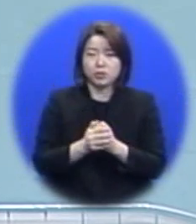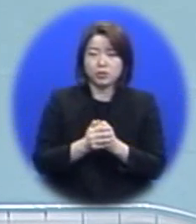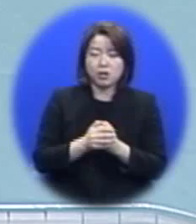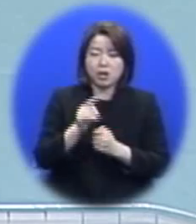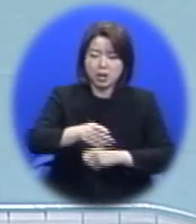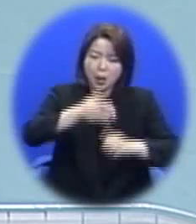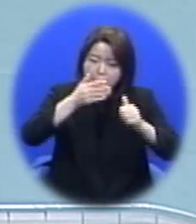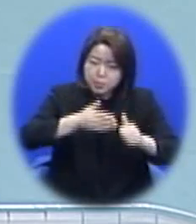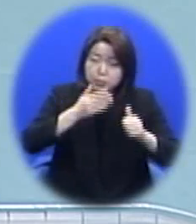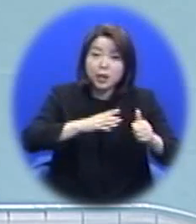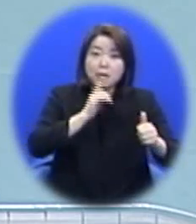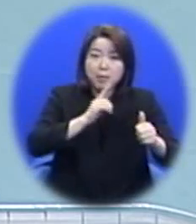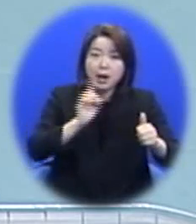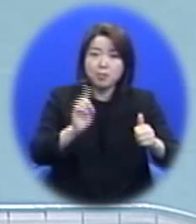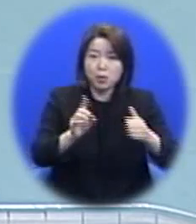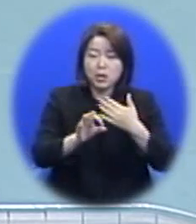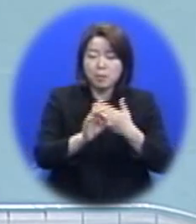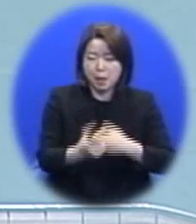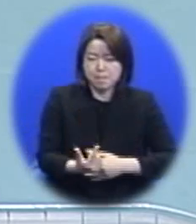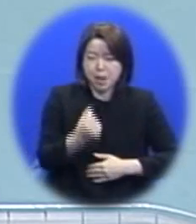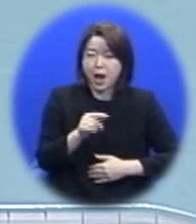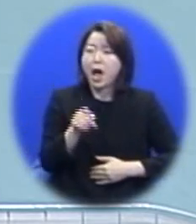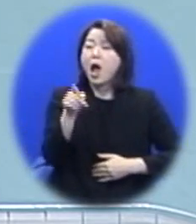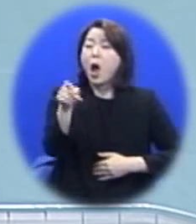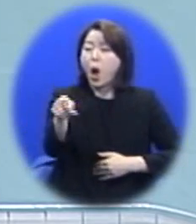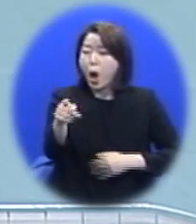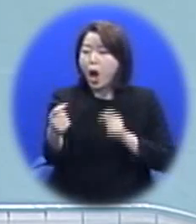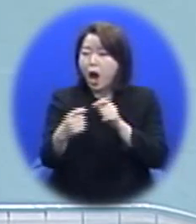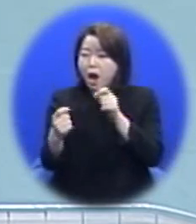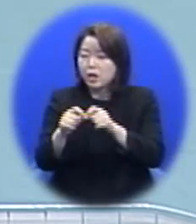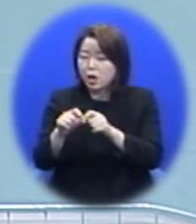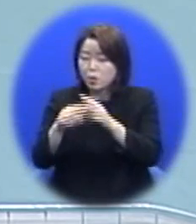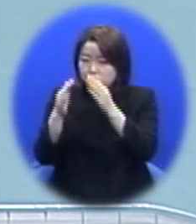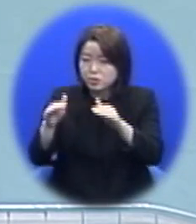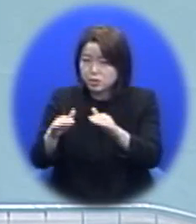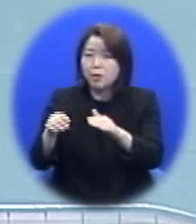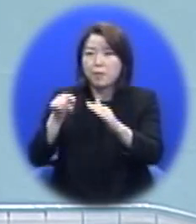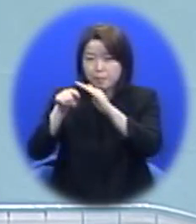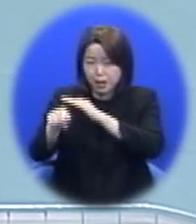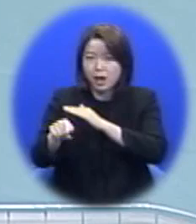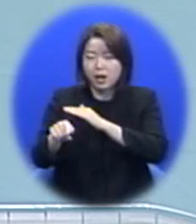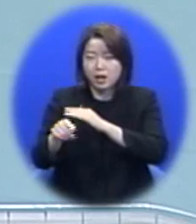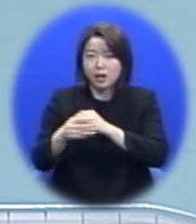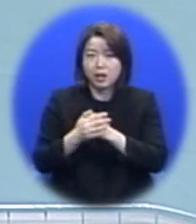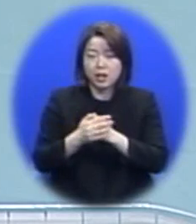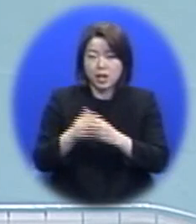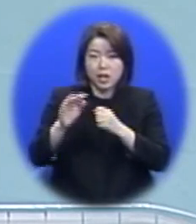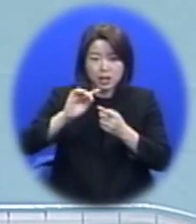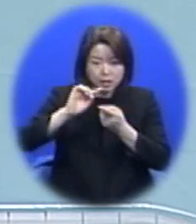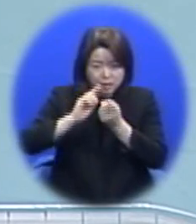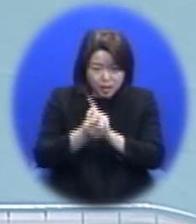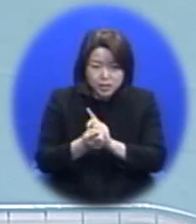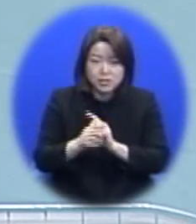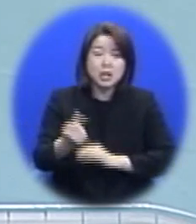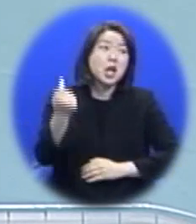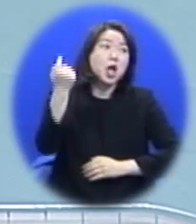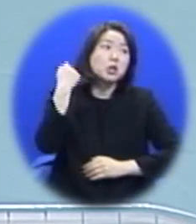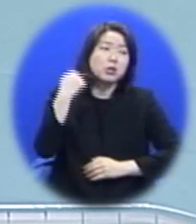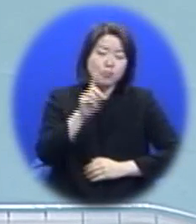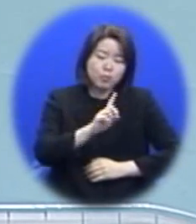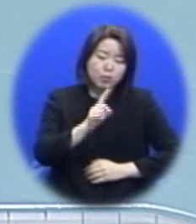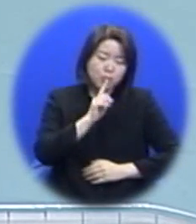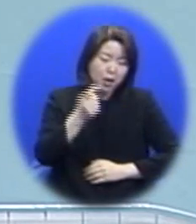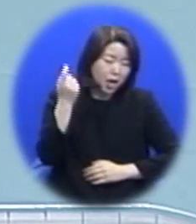당부하기를 빨리 요 앞에 있는 소활성이라도 들어가라. 그 대신에 절대로 뒤에서 무슨 소리가